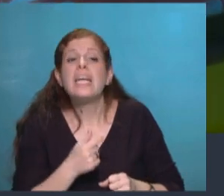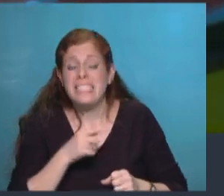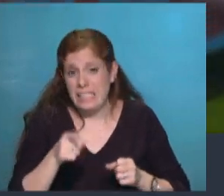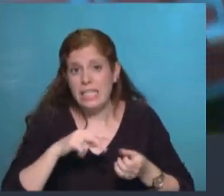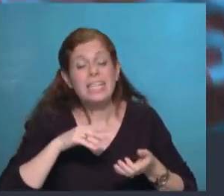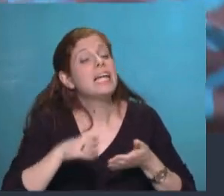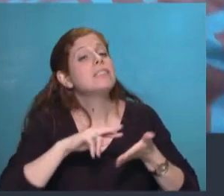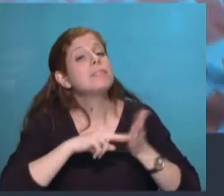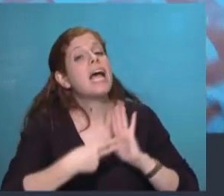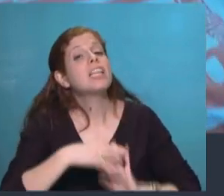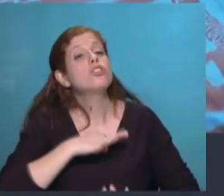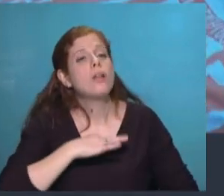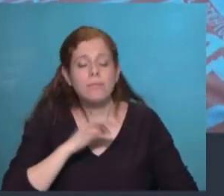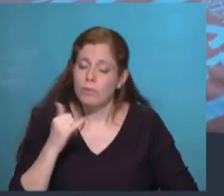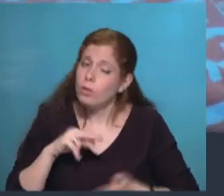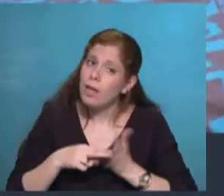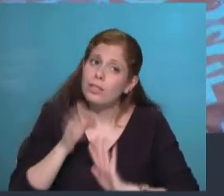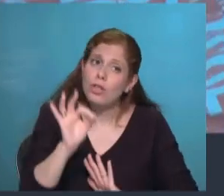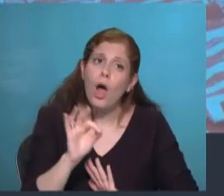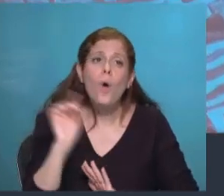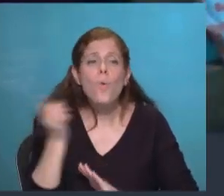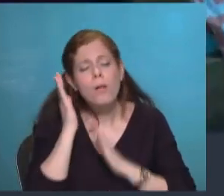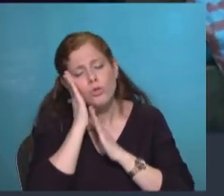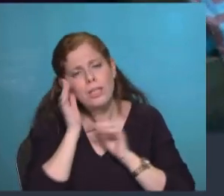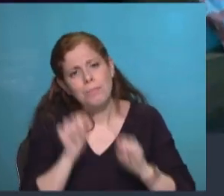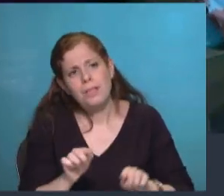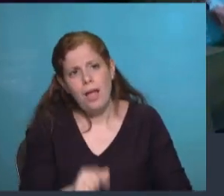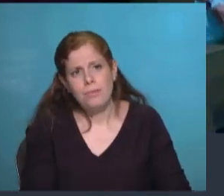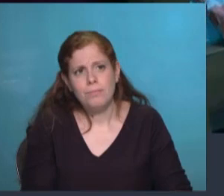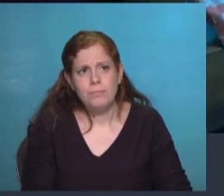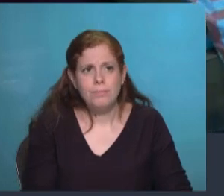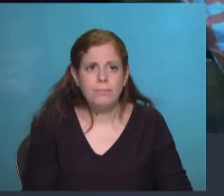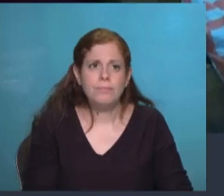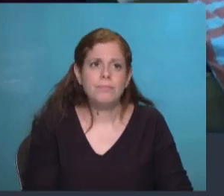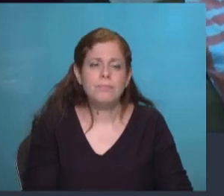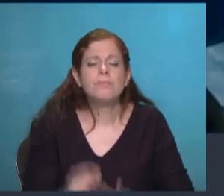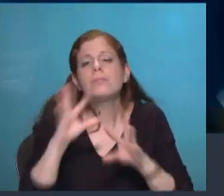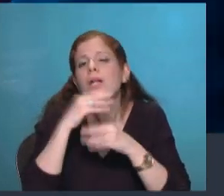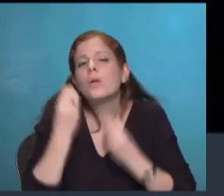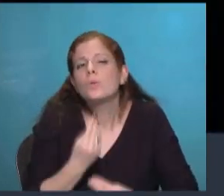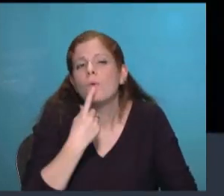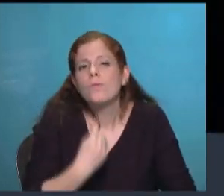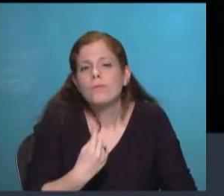החדר שלי. נכון, זה החדר שלך, כולם ישנים איתך. לא. לא, לא, אתה אומר משהו.